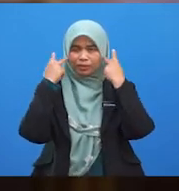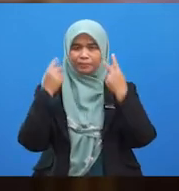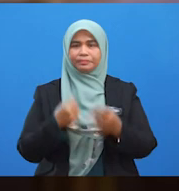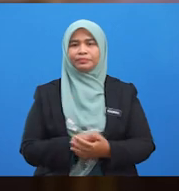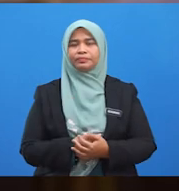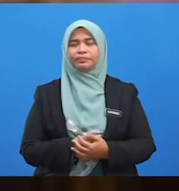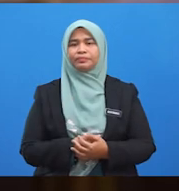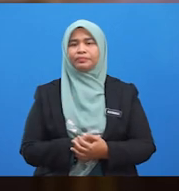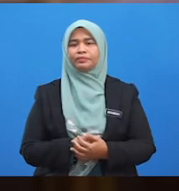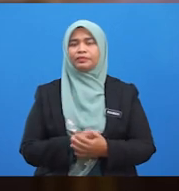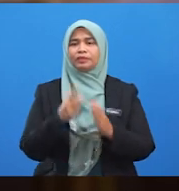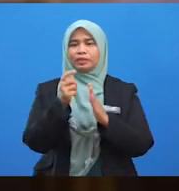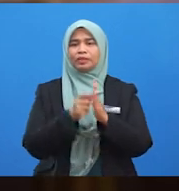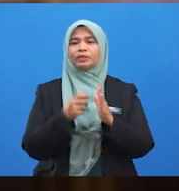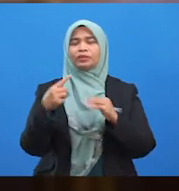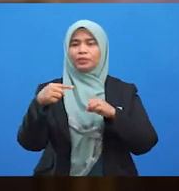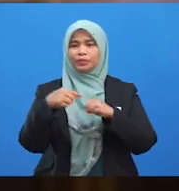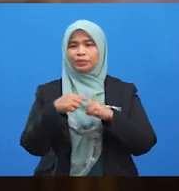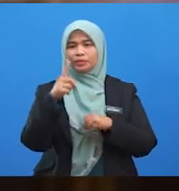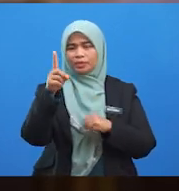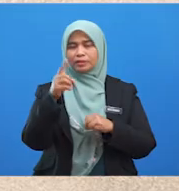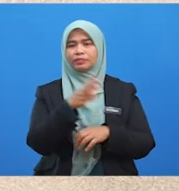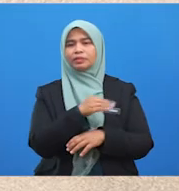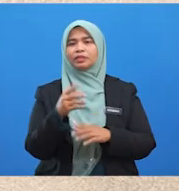satu dan tertuduh dua.